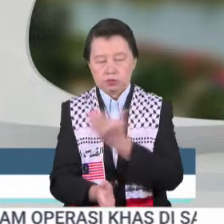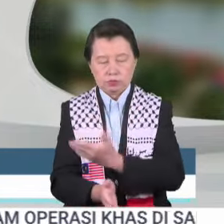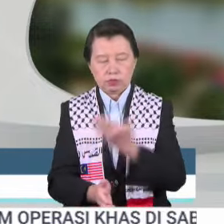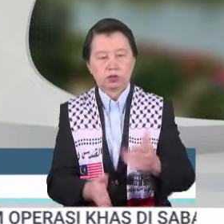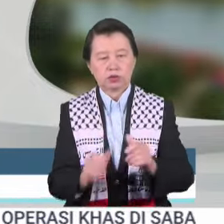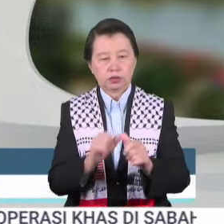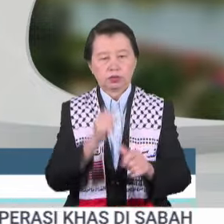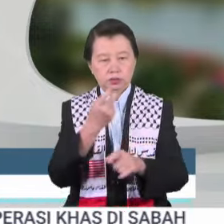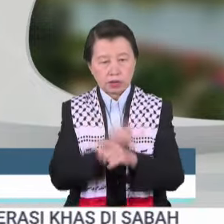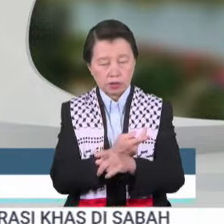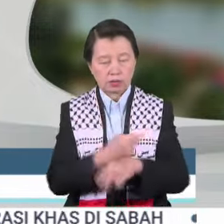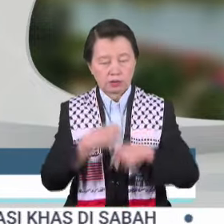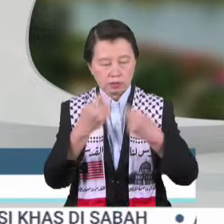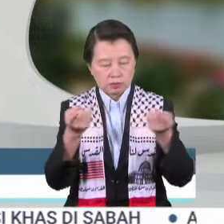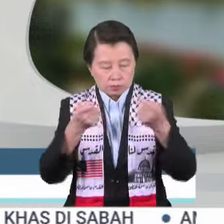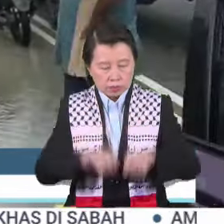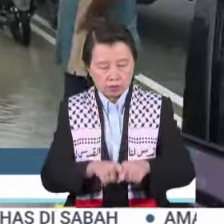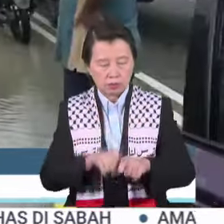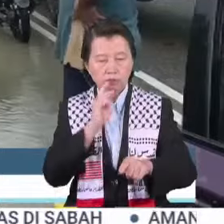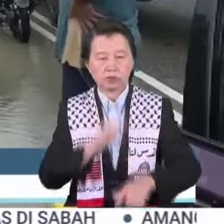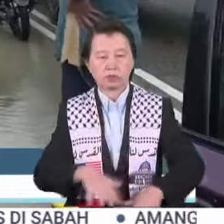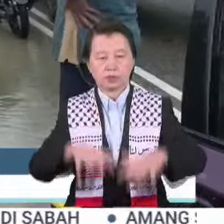setiap kali banjir